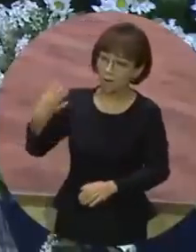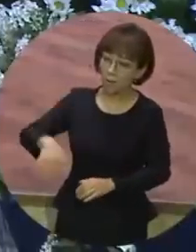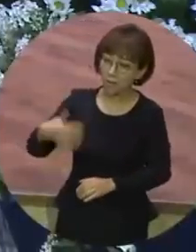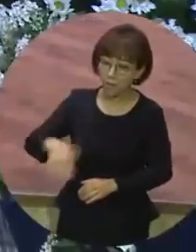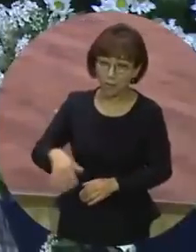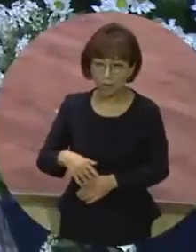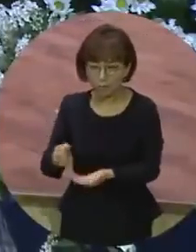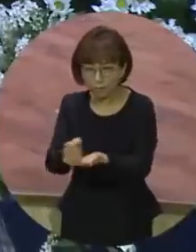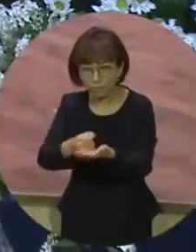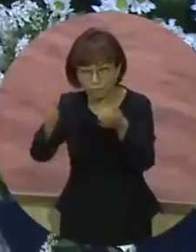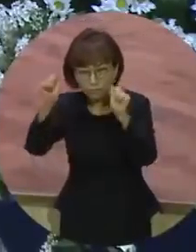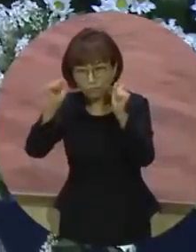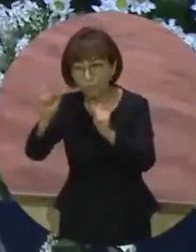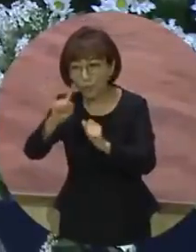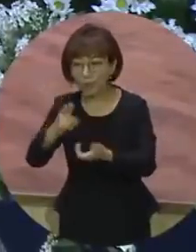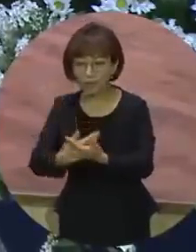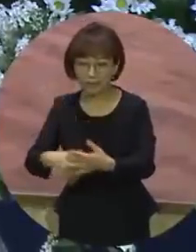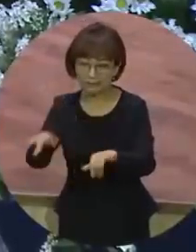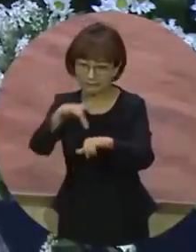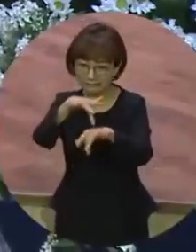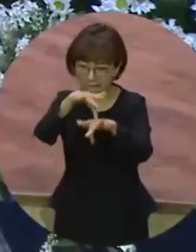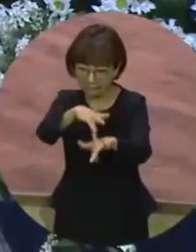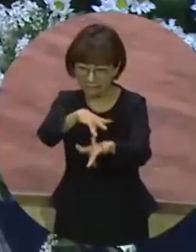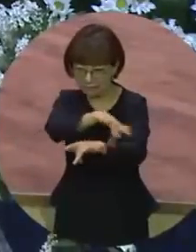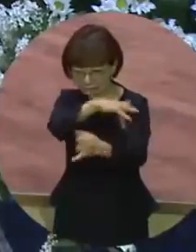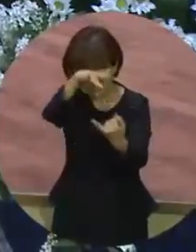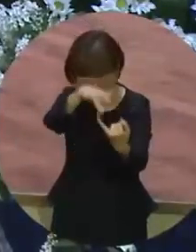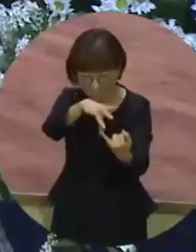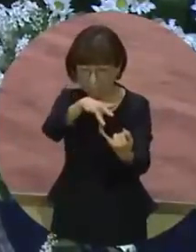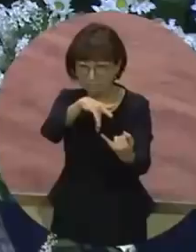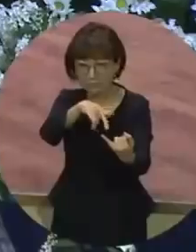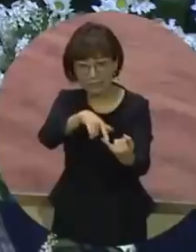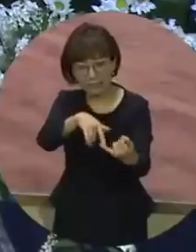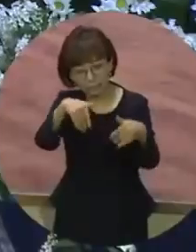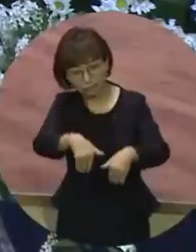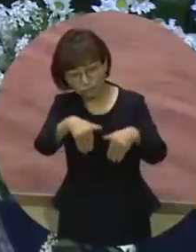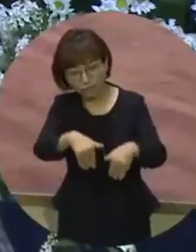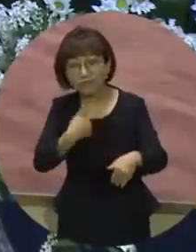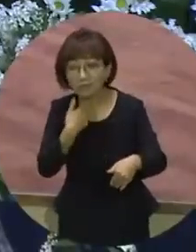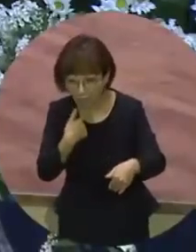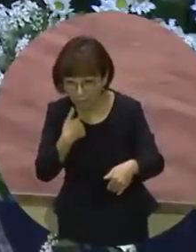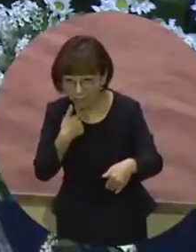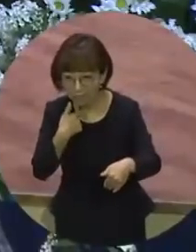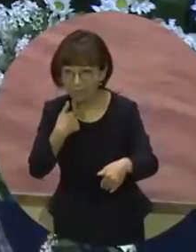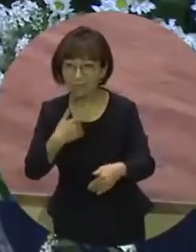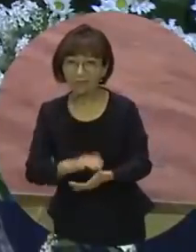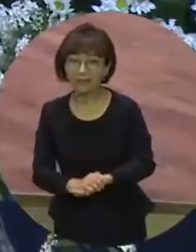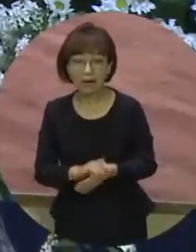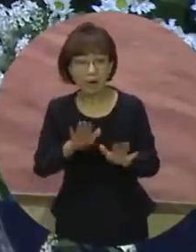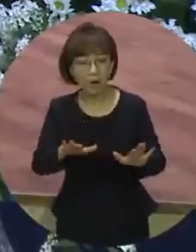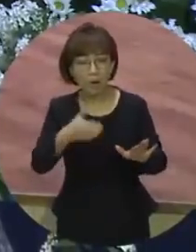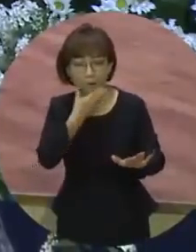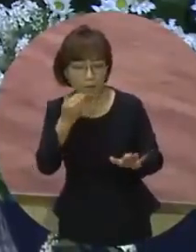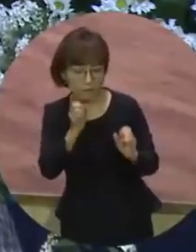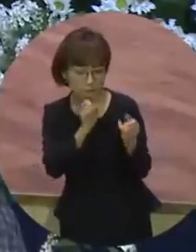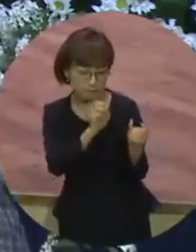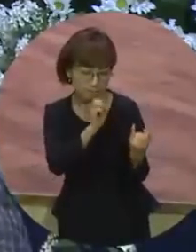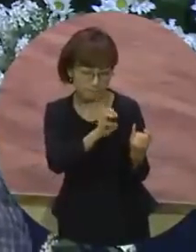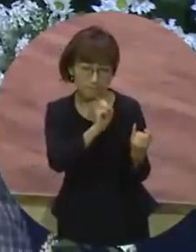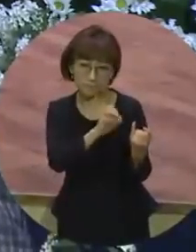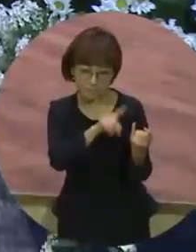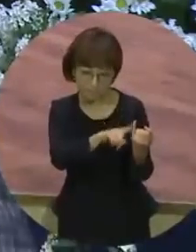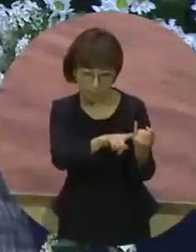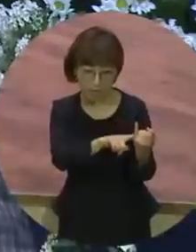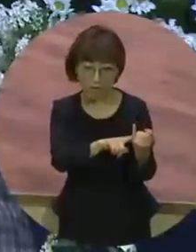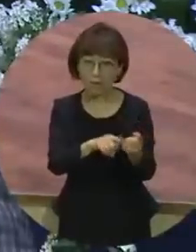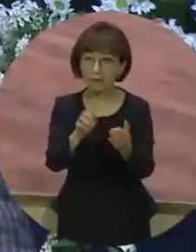신부를 받다가 처참하게 죽는 것이 무당들인데 그 무당들에게 복음 전해서 거듭나게 해서